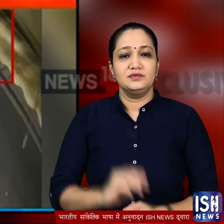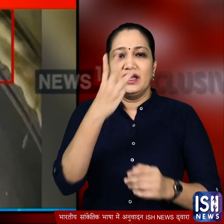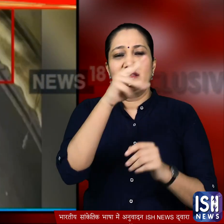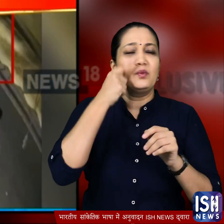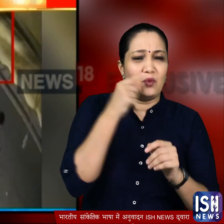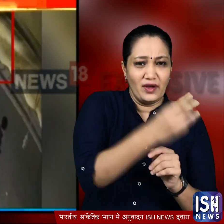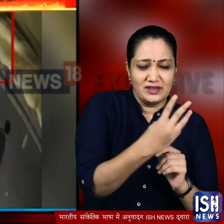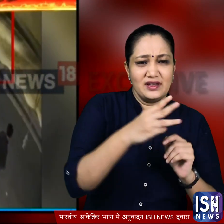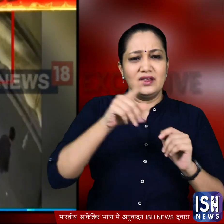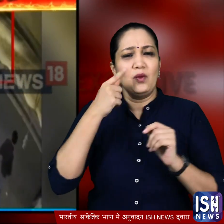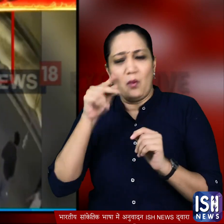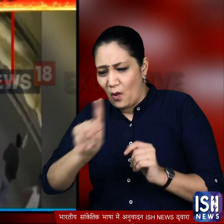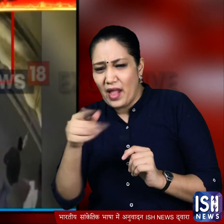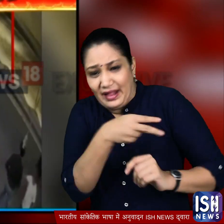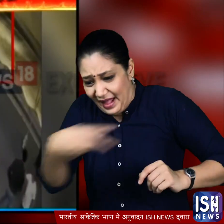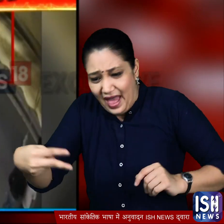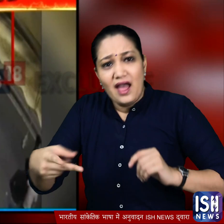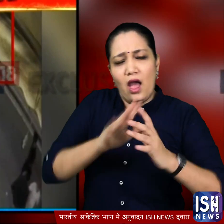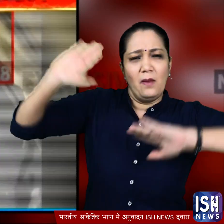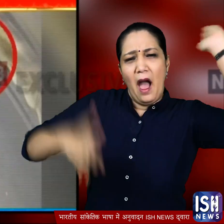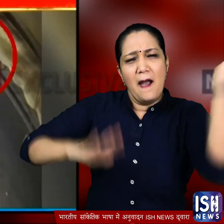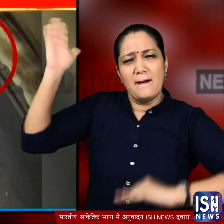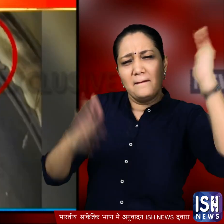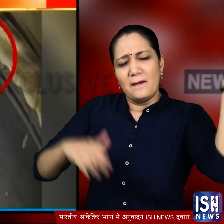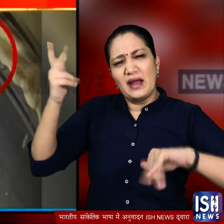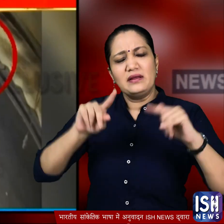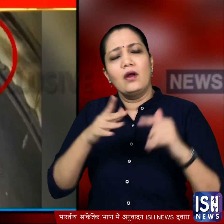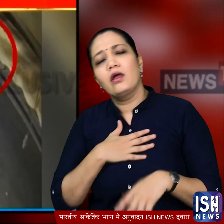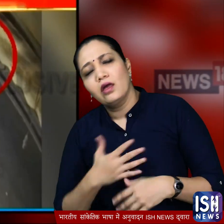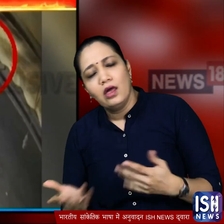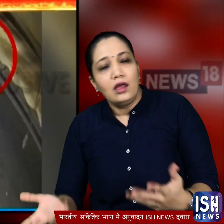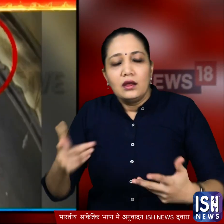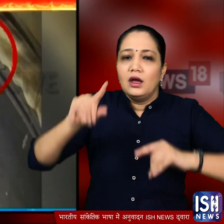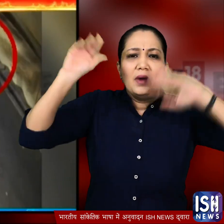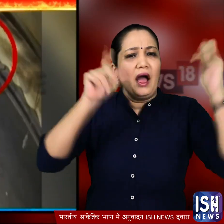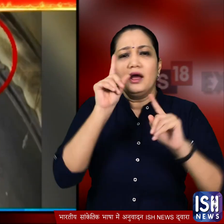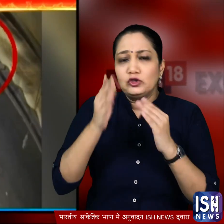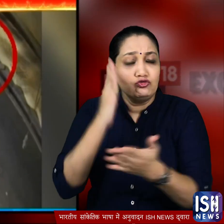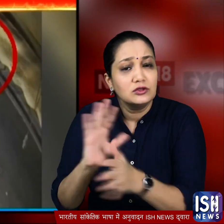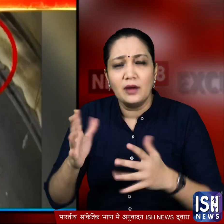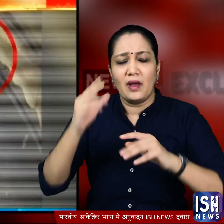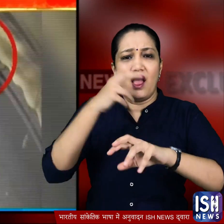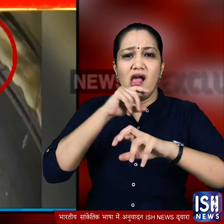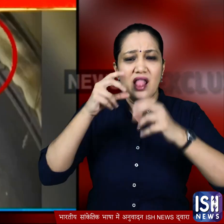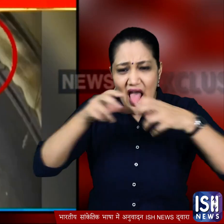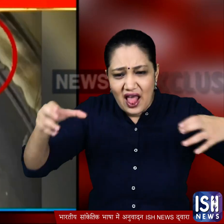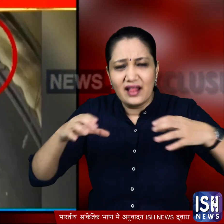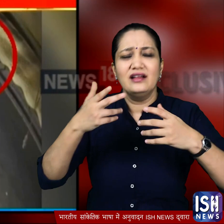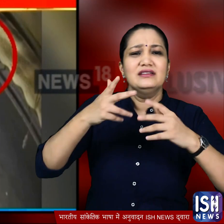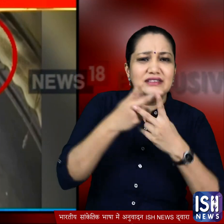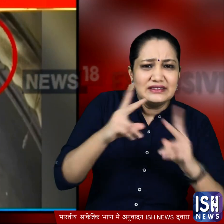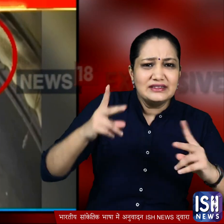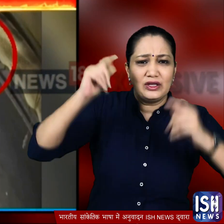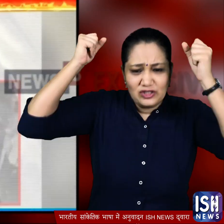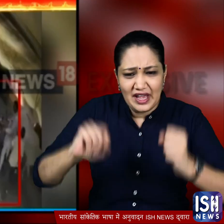जिसमें 3 लड़के सड़क पर गिरे एक लड़के को बुरी तरह पीटते दिखे। उसकी अधमरी हालत के बावजूद आरोपियों ने उस पर ईंटों और कुर्सियों से